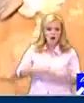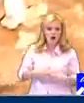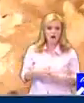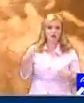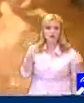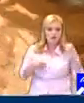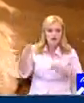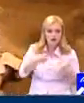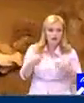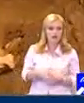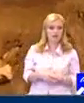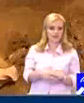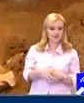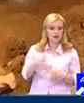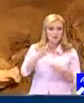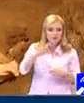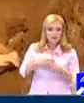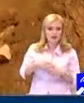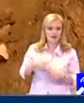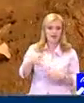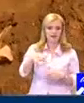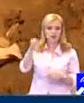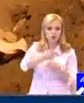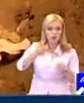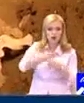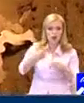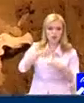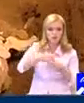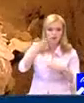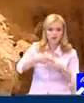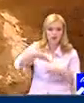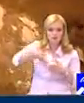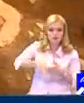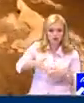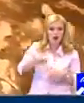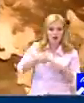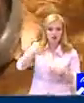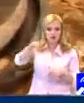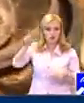fittile, i metalli, le ossa, ma nulla dei vestiti